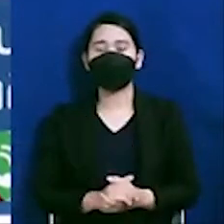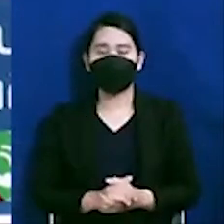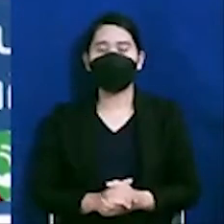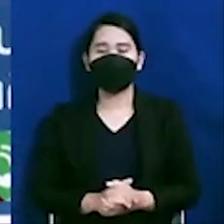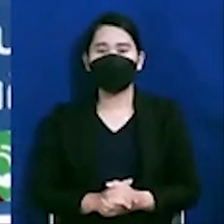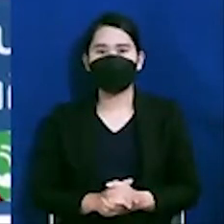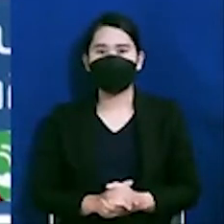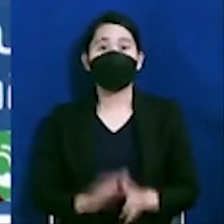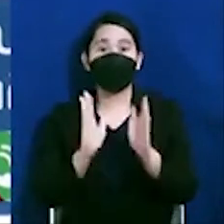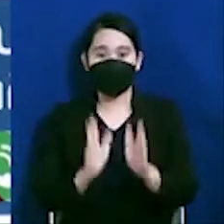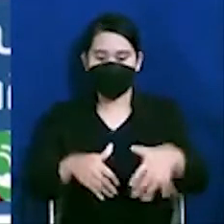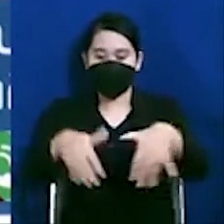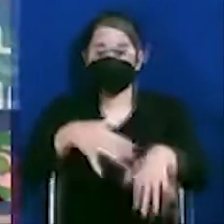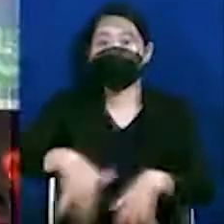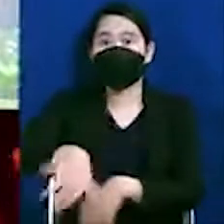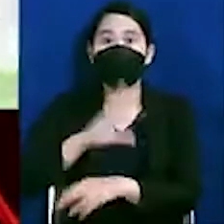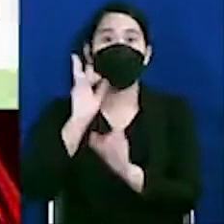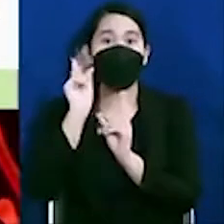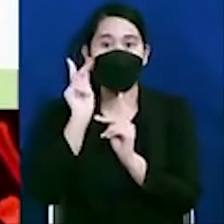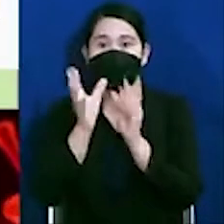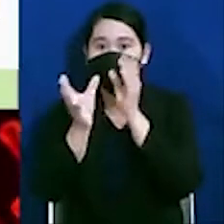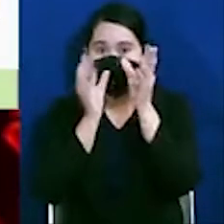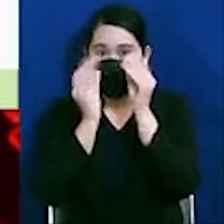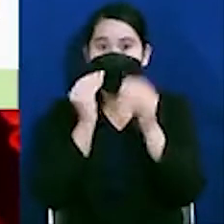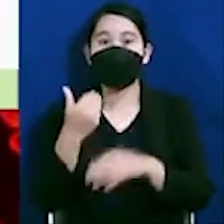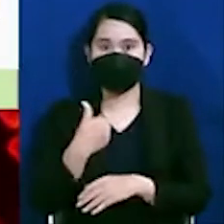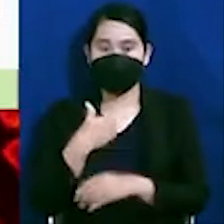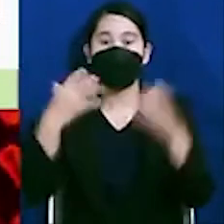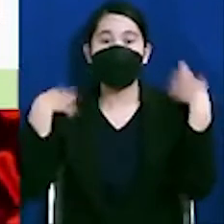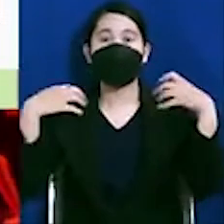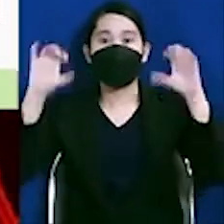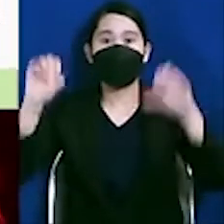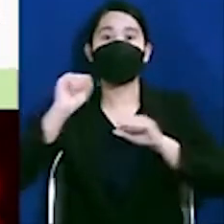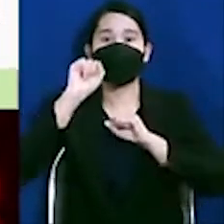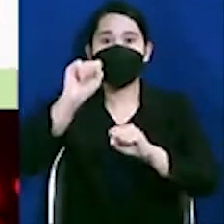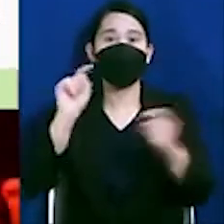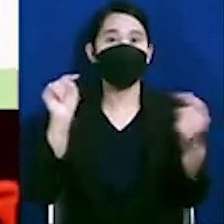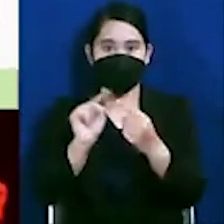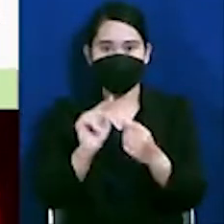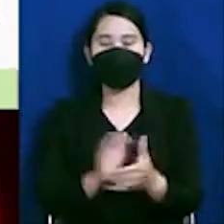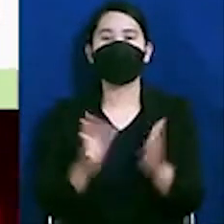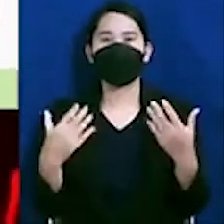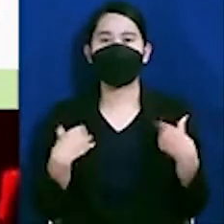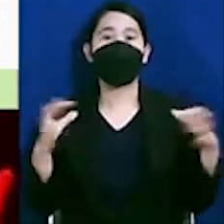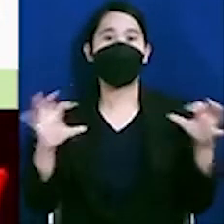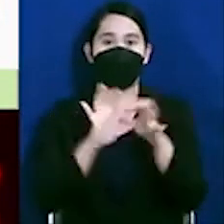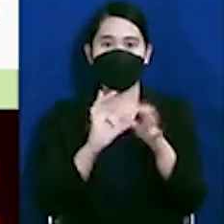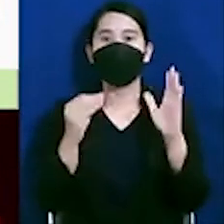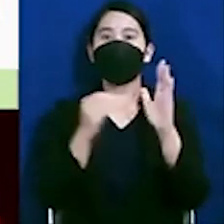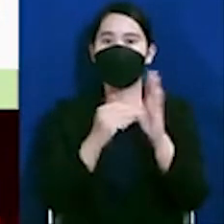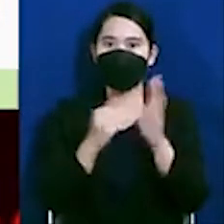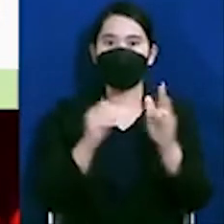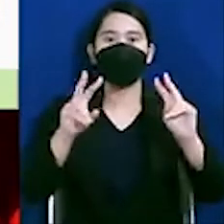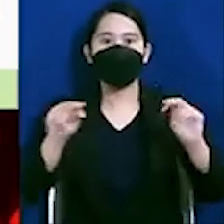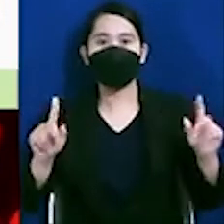พี่น้องประชาชนตามข่าวแล้วนะครับทางรัฐบาลก็ออกมาประกาศแล้วนะครับว่าจะมีการรับดาวพื้นที่ในกรุงเทพและปริมณฑล